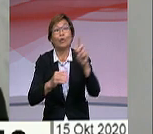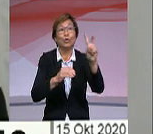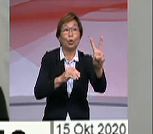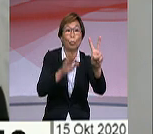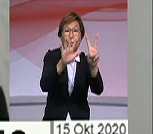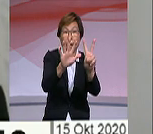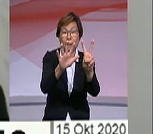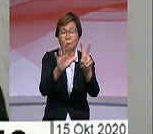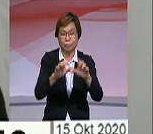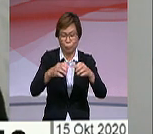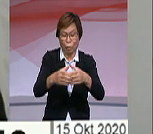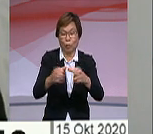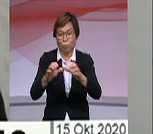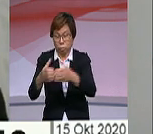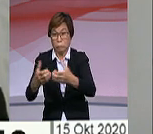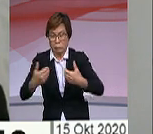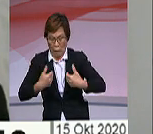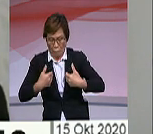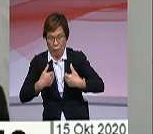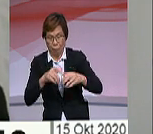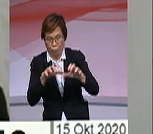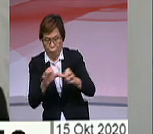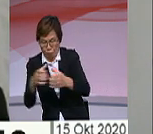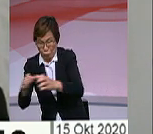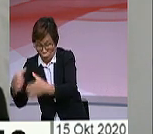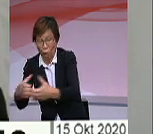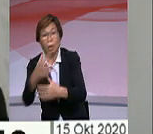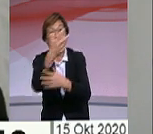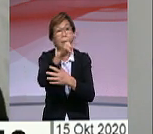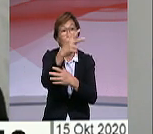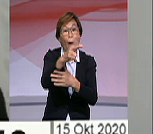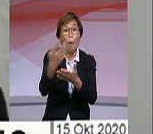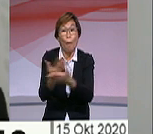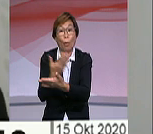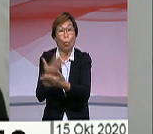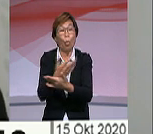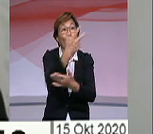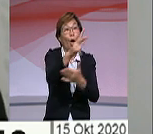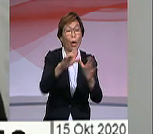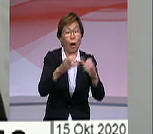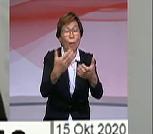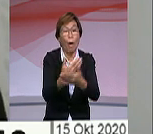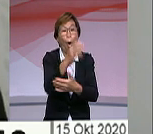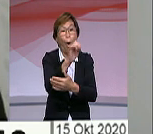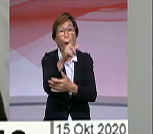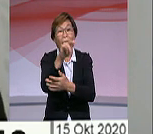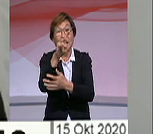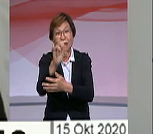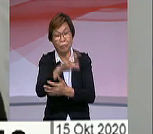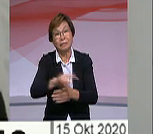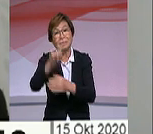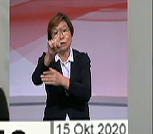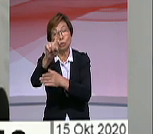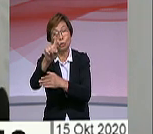25 kes daripada kluster-kluster sedia ada dan 13 kes daripada kluster baru, iaitu kluster Olive, dan